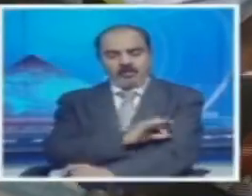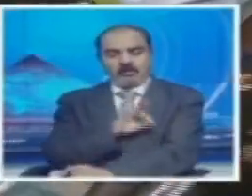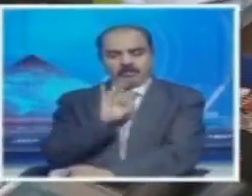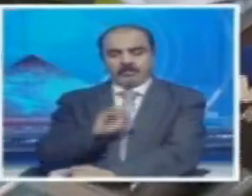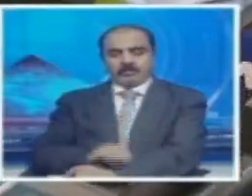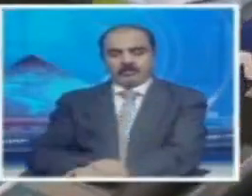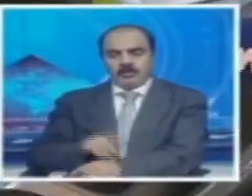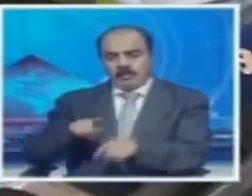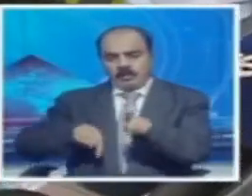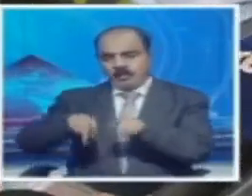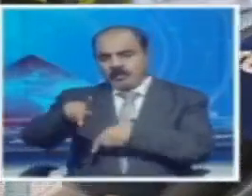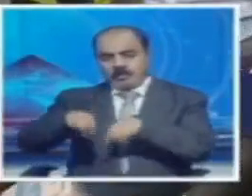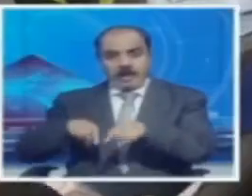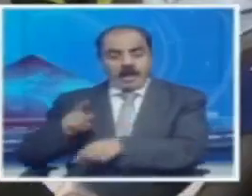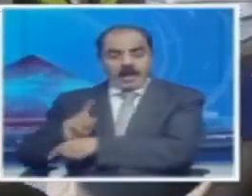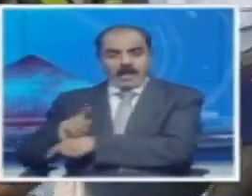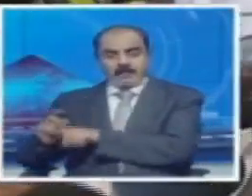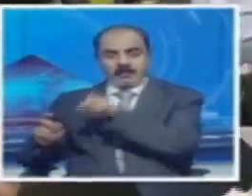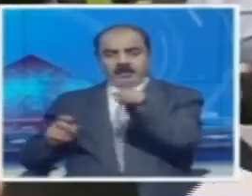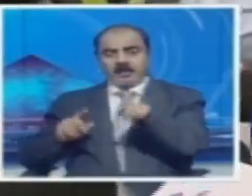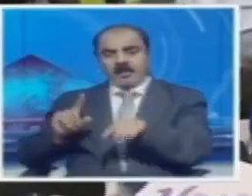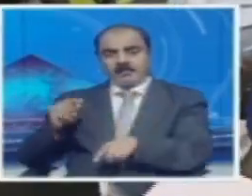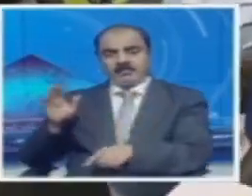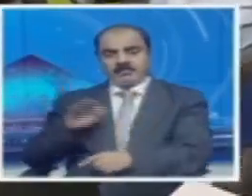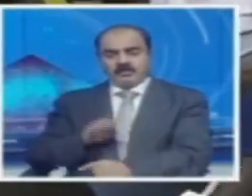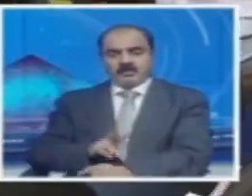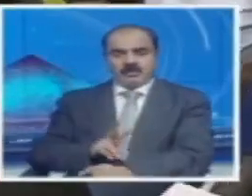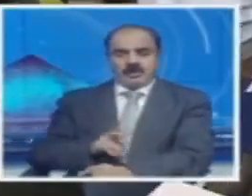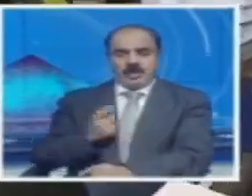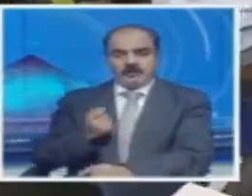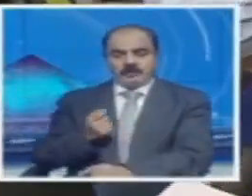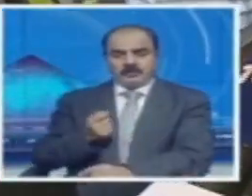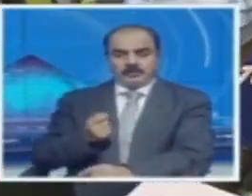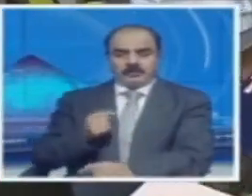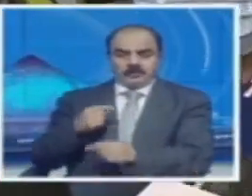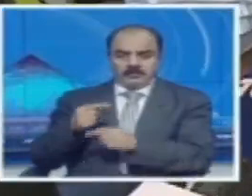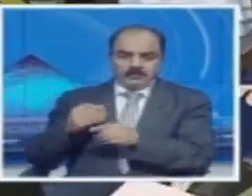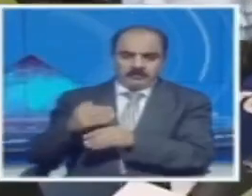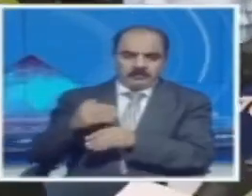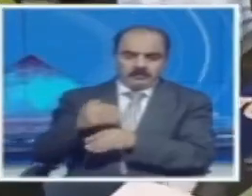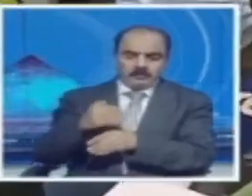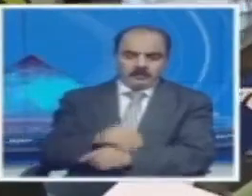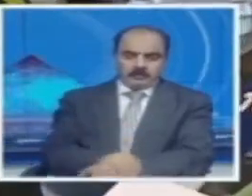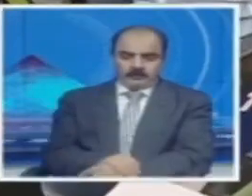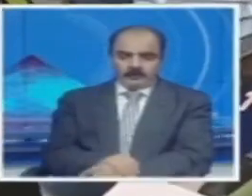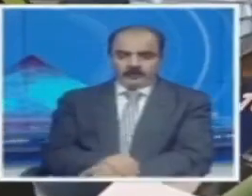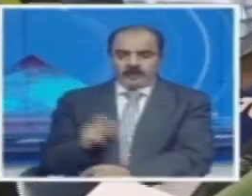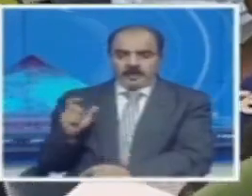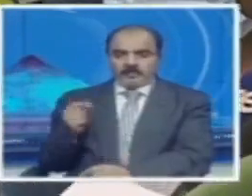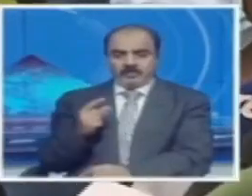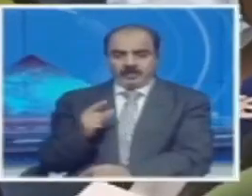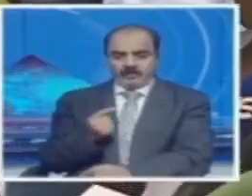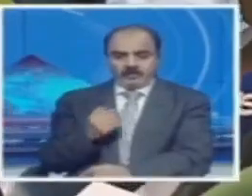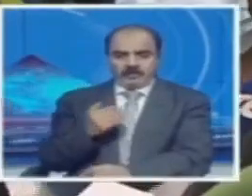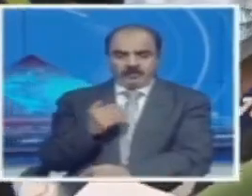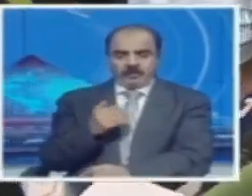في الاتجاهين من العتبة للكتكات في 15/5 الحالي، يعني 15 مايو، يعني بعد بقول